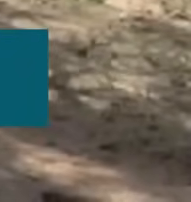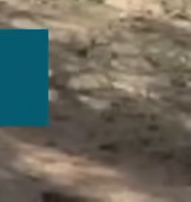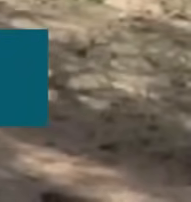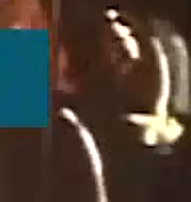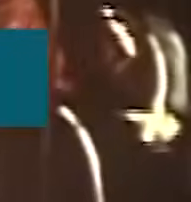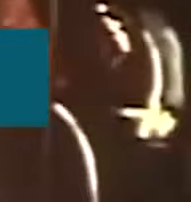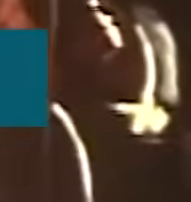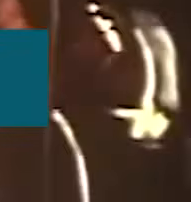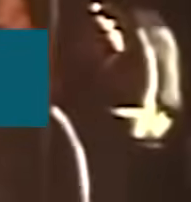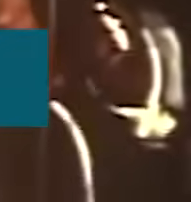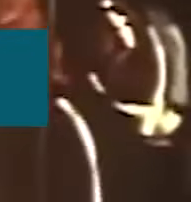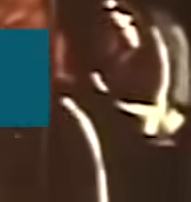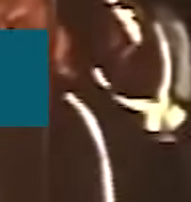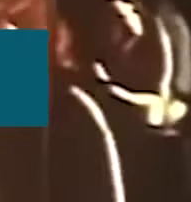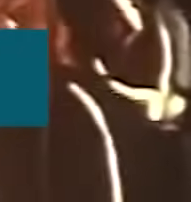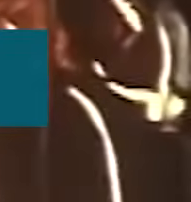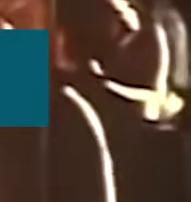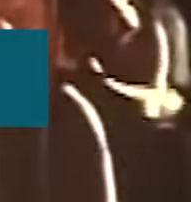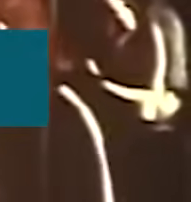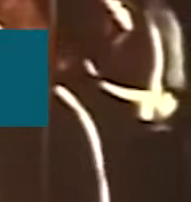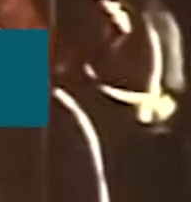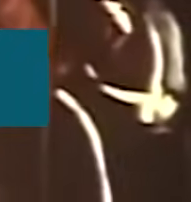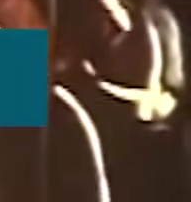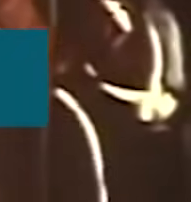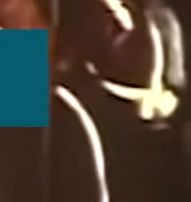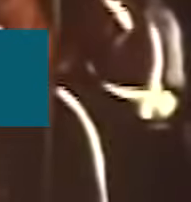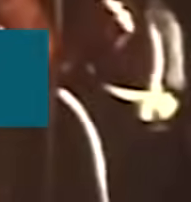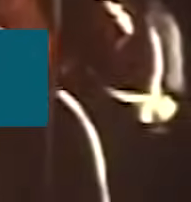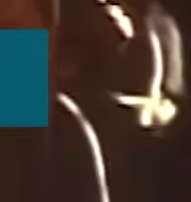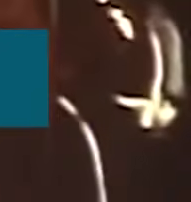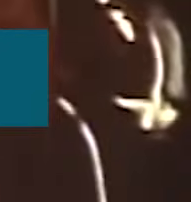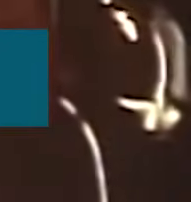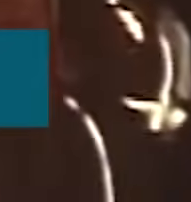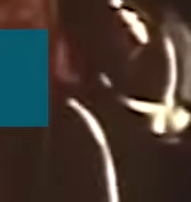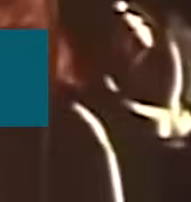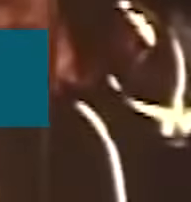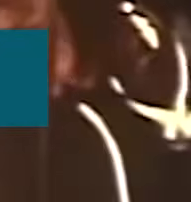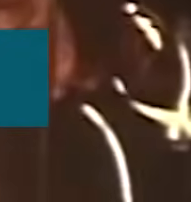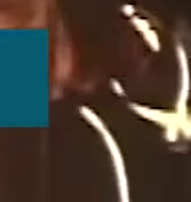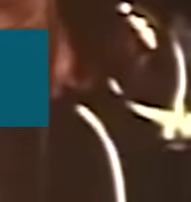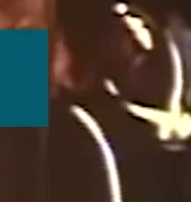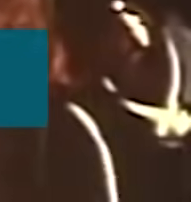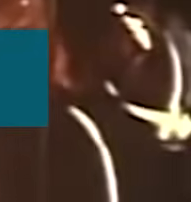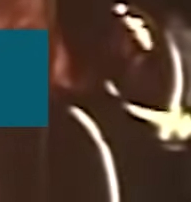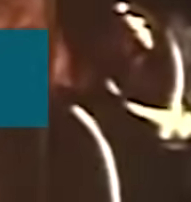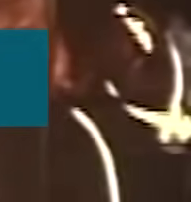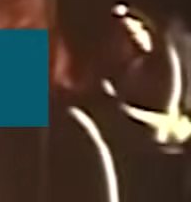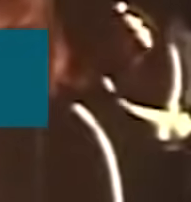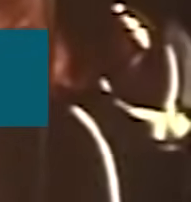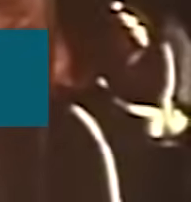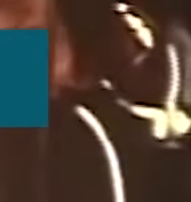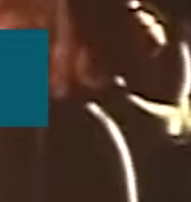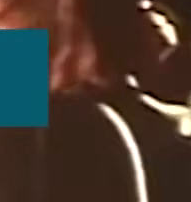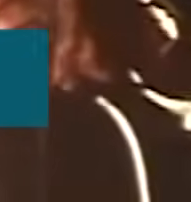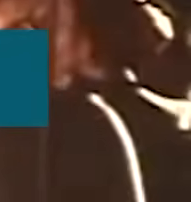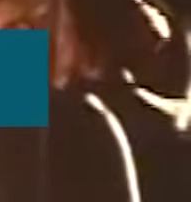5 août 1960, l'une des dates marquantes de la Haute Volta aujourd'hui Burkina Faso. 5 août 1960,